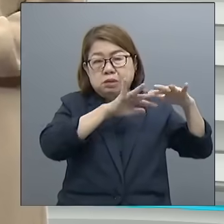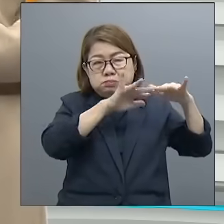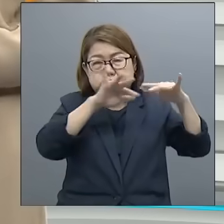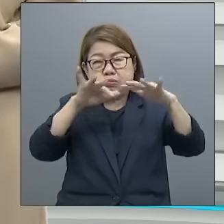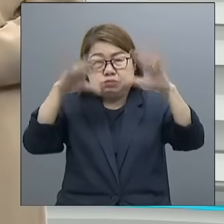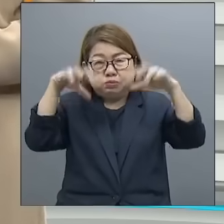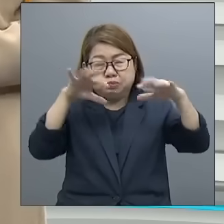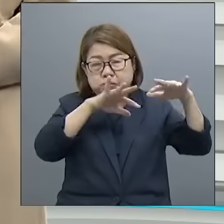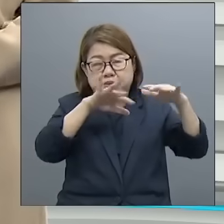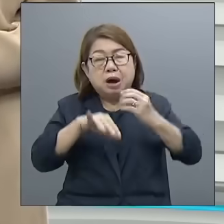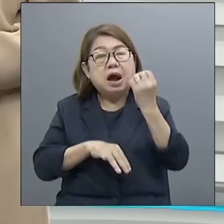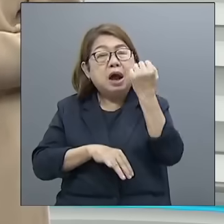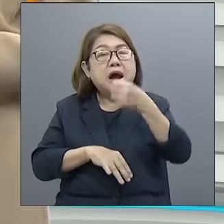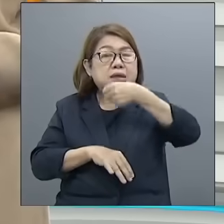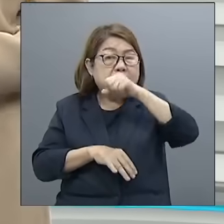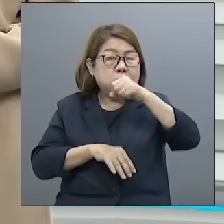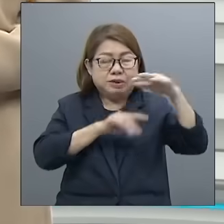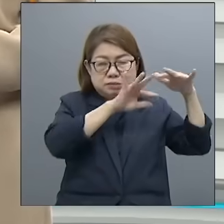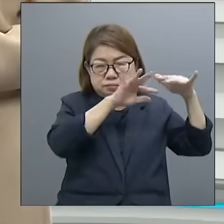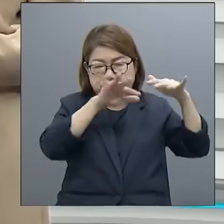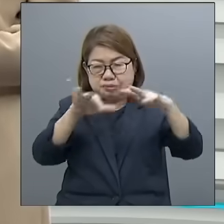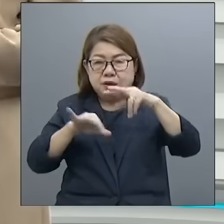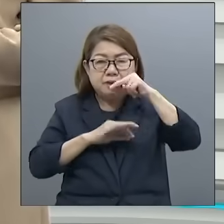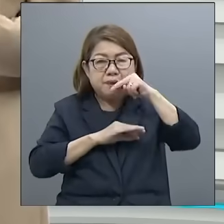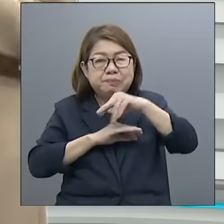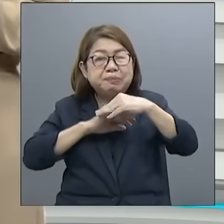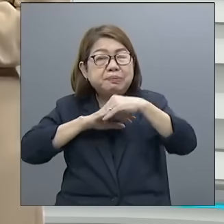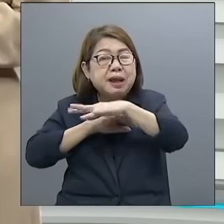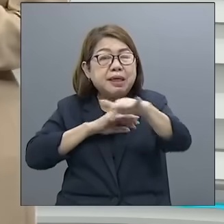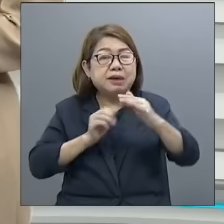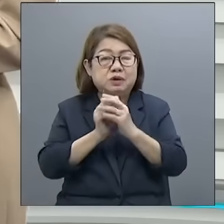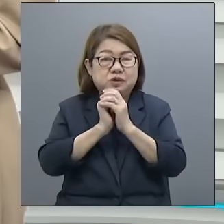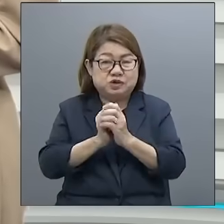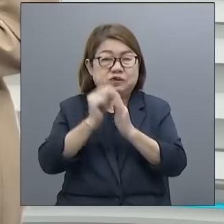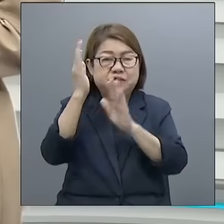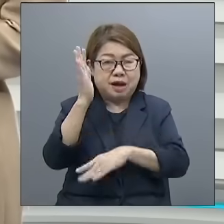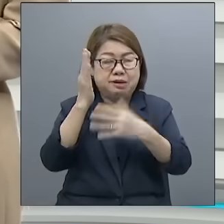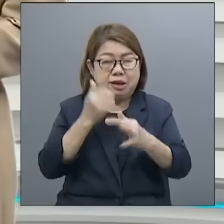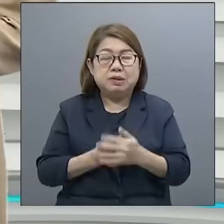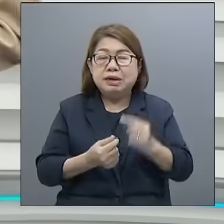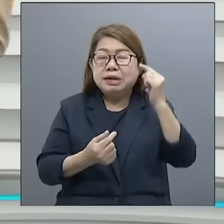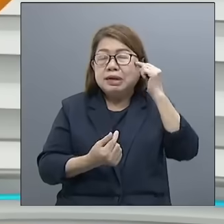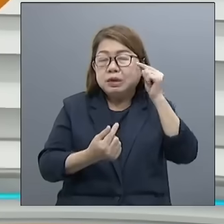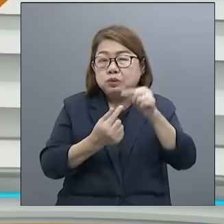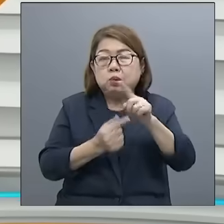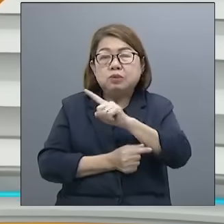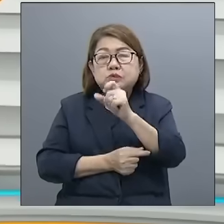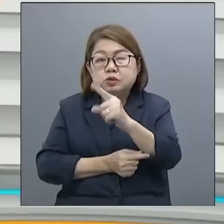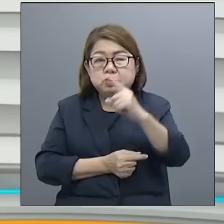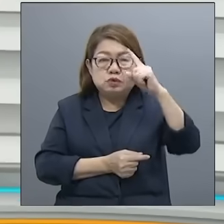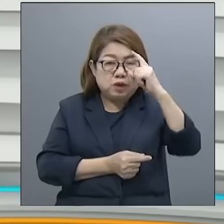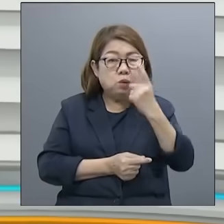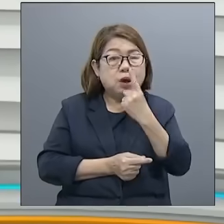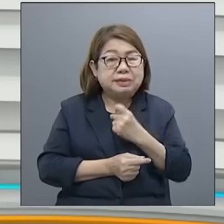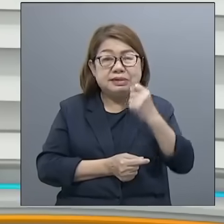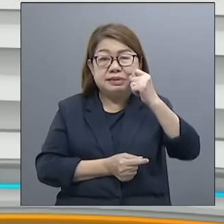จากไต้หวันนะคะลงสู่บริเวณทะเลจีนใต้แล้วนะคะก็คาดว่าในช่วงระหว่างวันศุกร์เสาร์และก็วันอาทิตย์นี้นะคะ